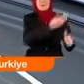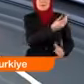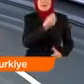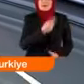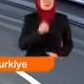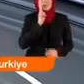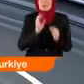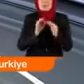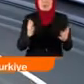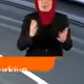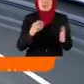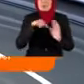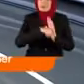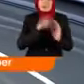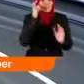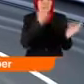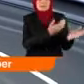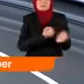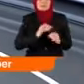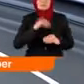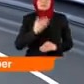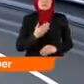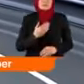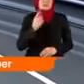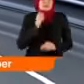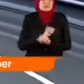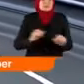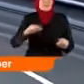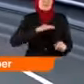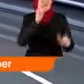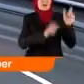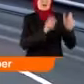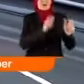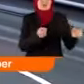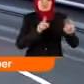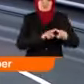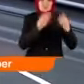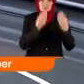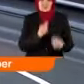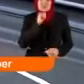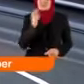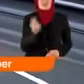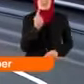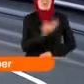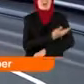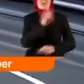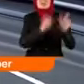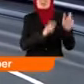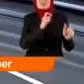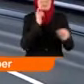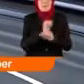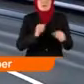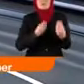bilgi aldı ardından da canı yanan yangın mağdurlarıyla bir araya geldi hiçbir vatandaşımızı mağdur etmeyeceğiz yani Cumhurbaşkanı